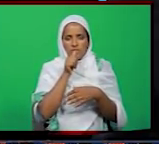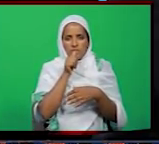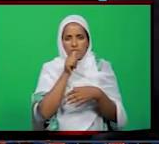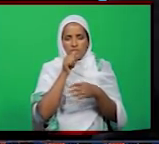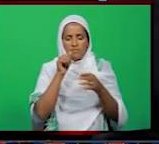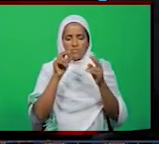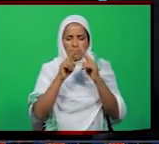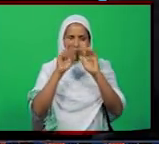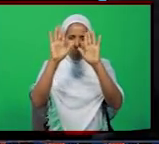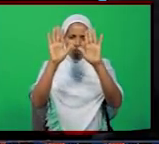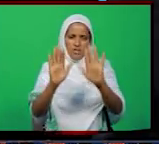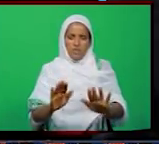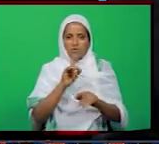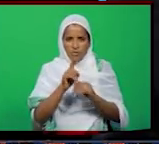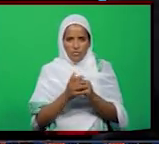እጹብ ድንቅ ነው።